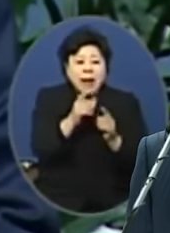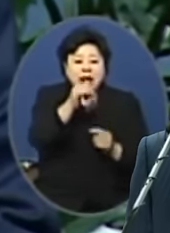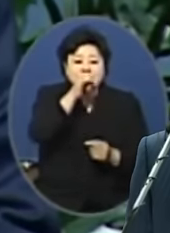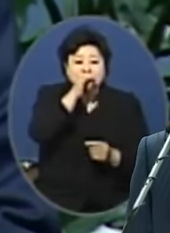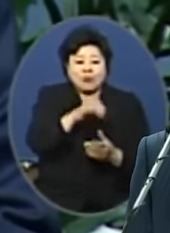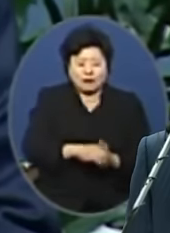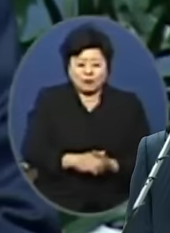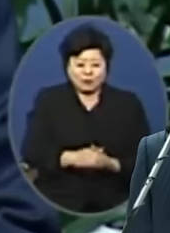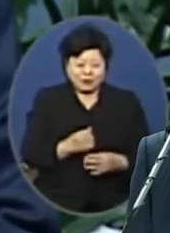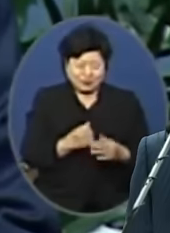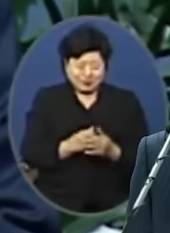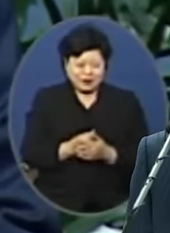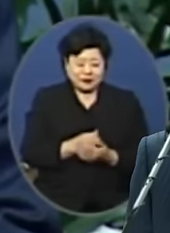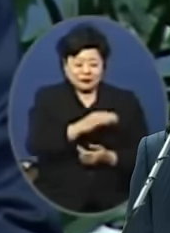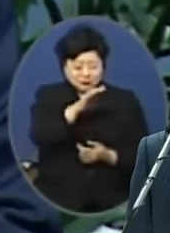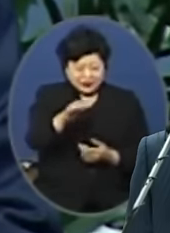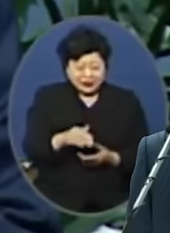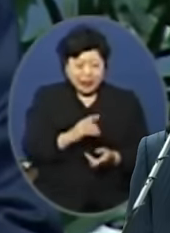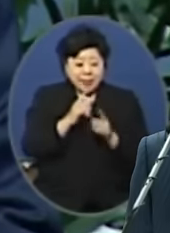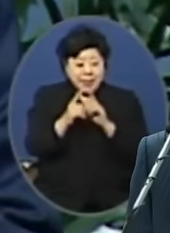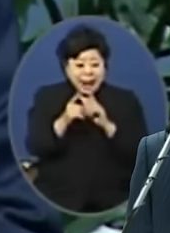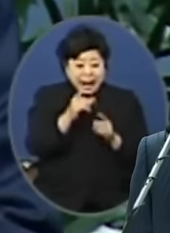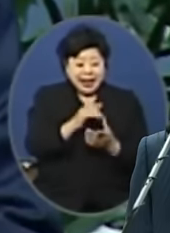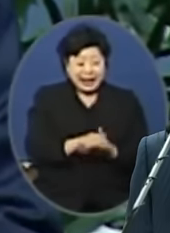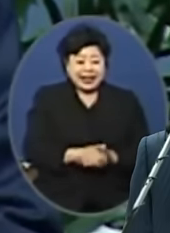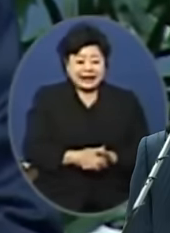그러므로 우리가 이 말을